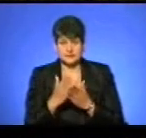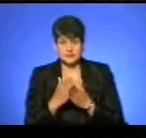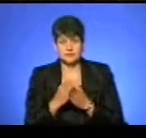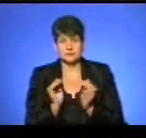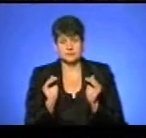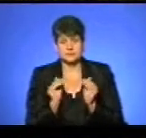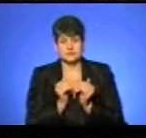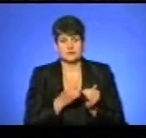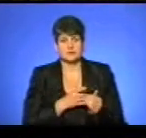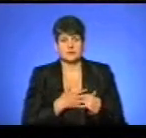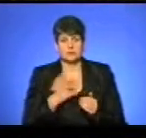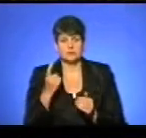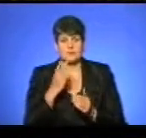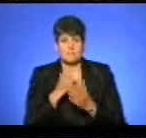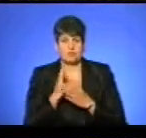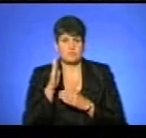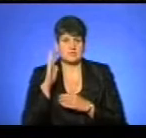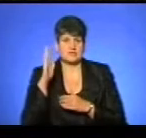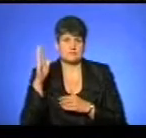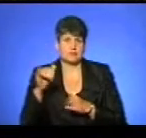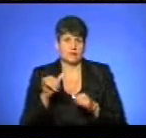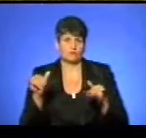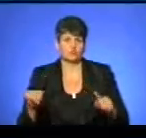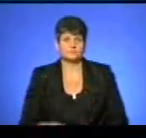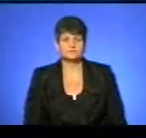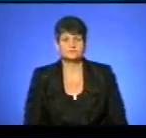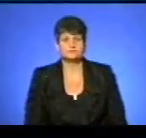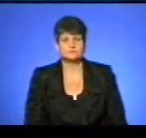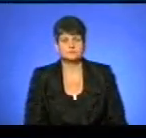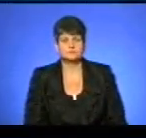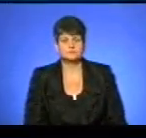приватні господарства мають перспективу.